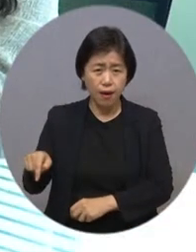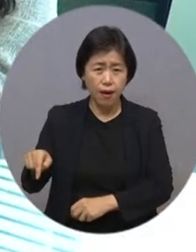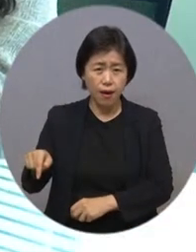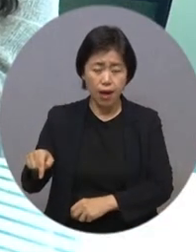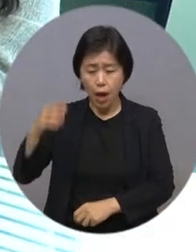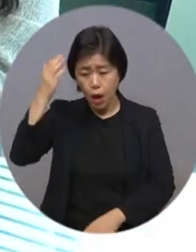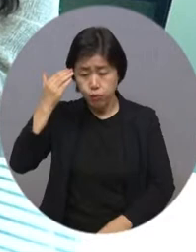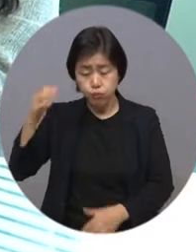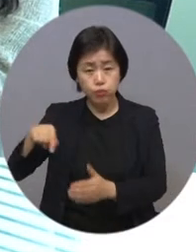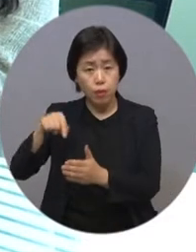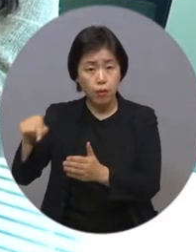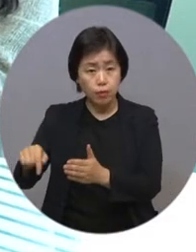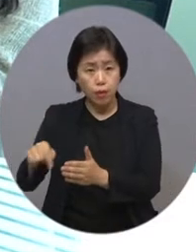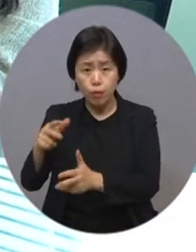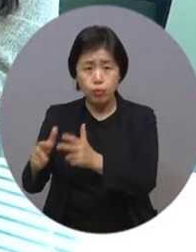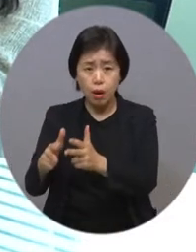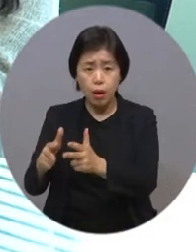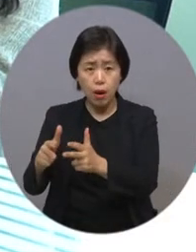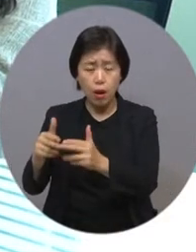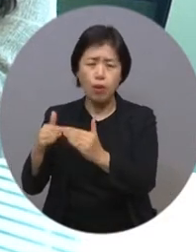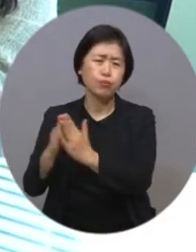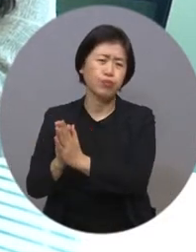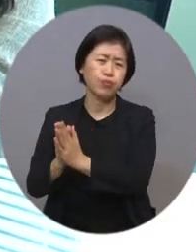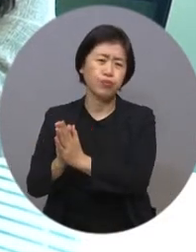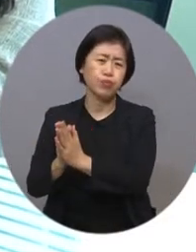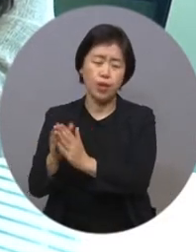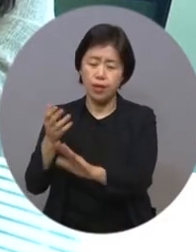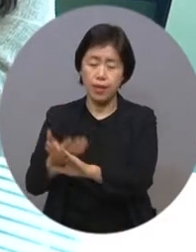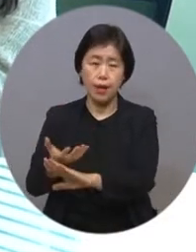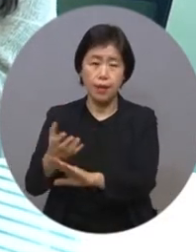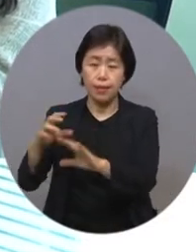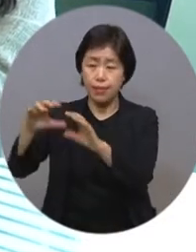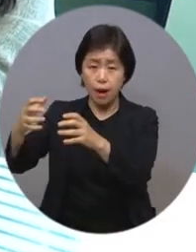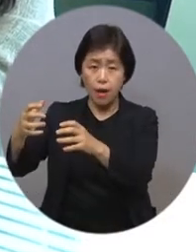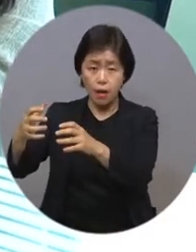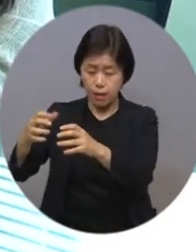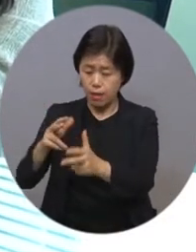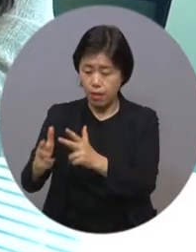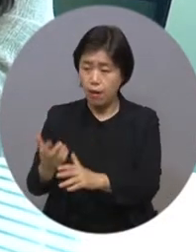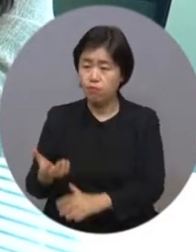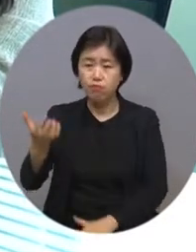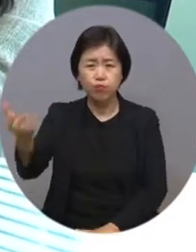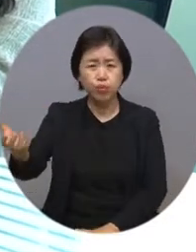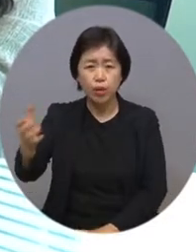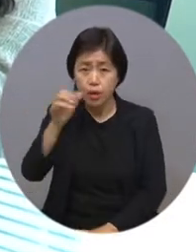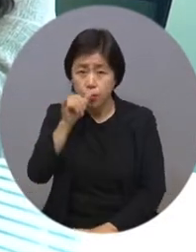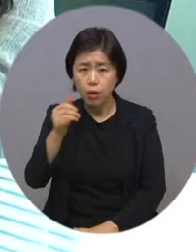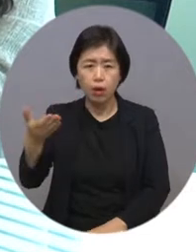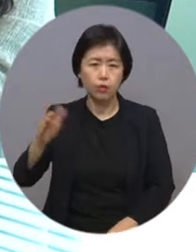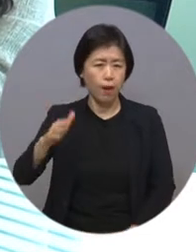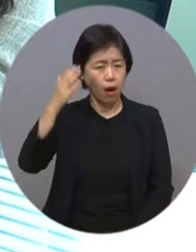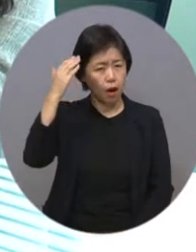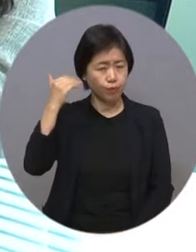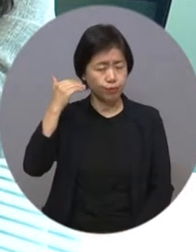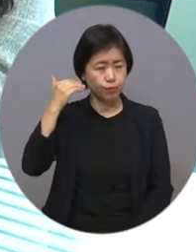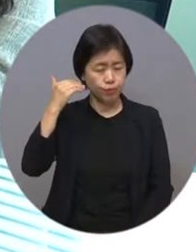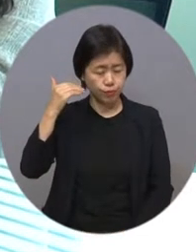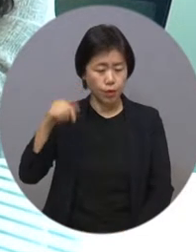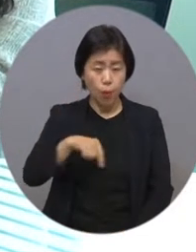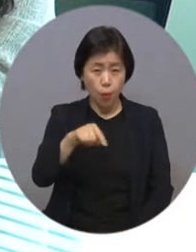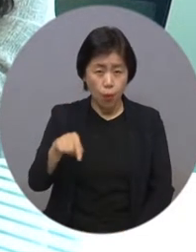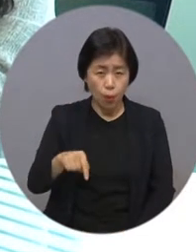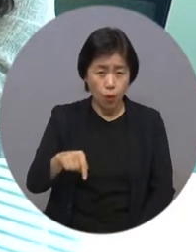떨어지고 다들 해외로 이주하는 그런 상황에서도 저희 직원들의 어떤 혁신 활동으로 의해서 국내에서는